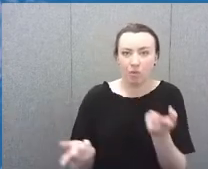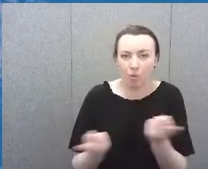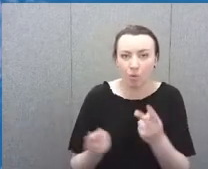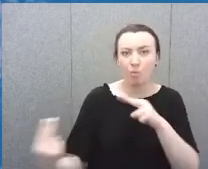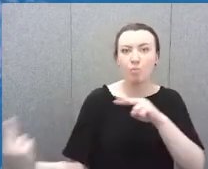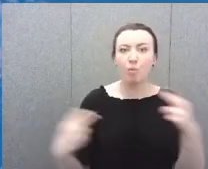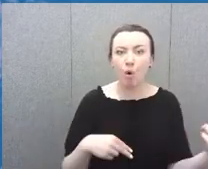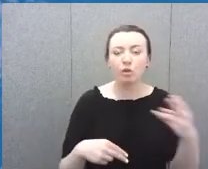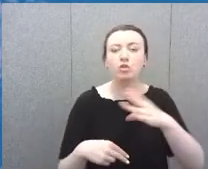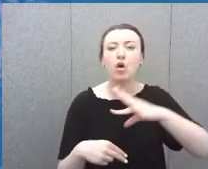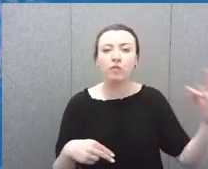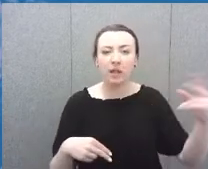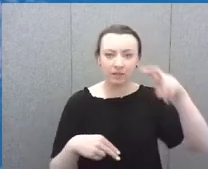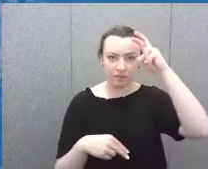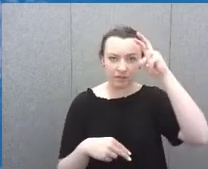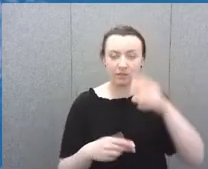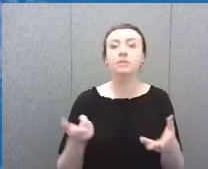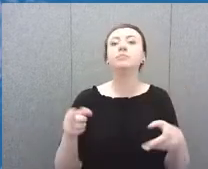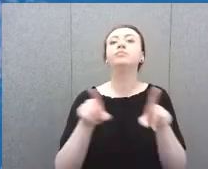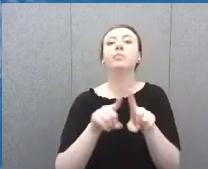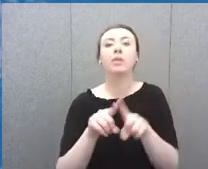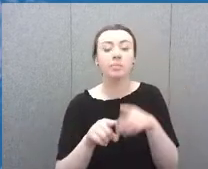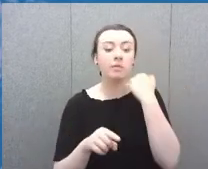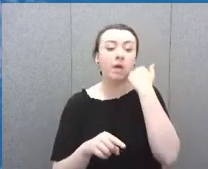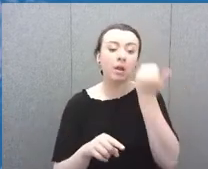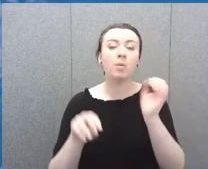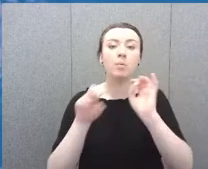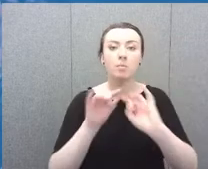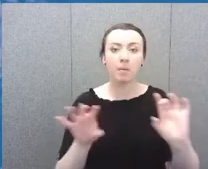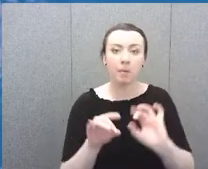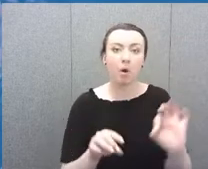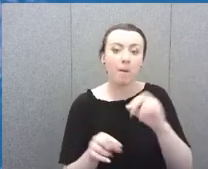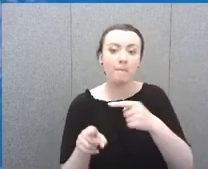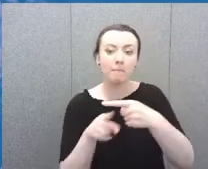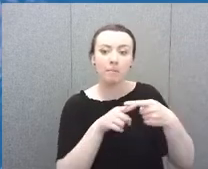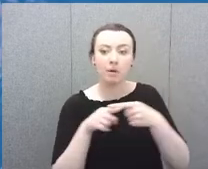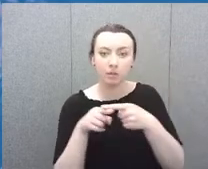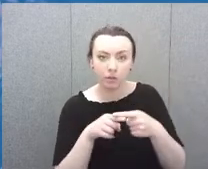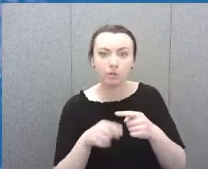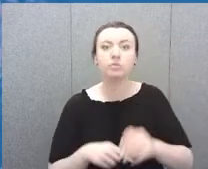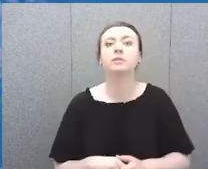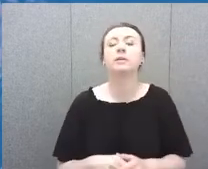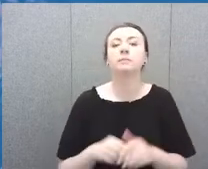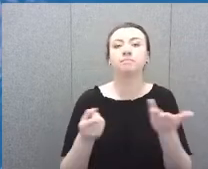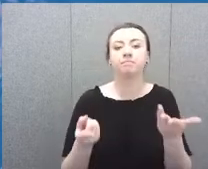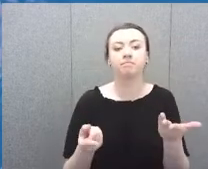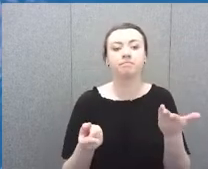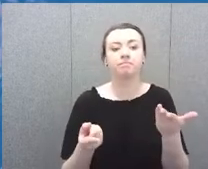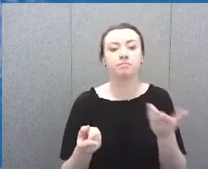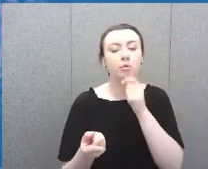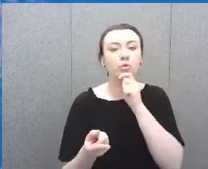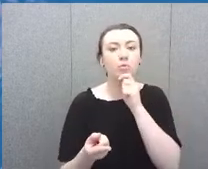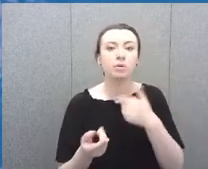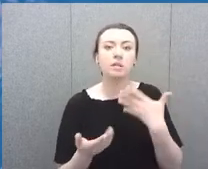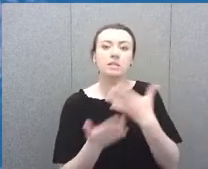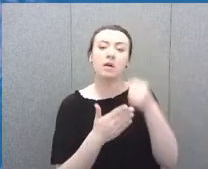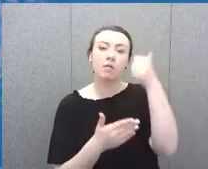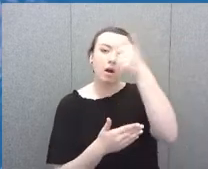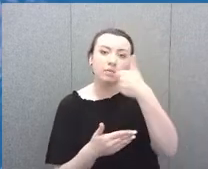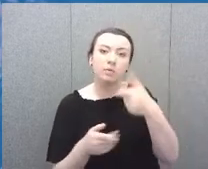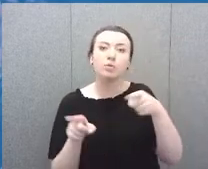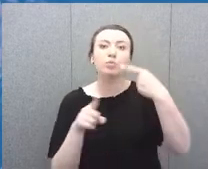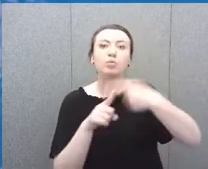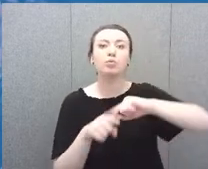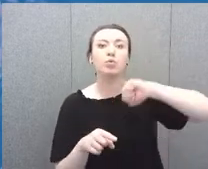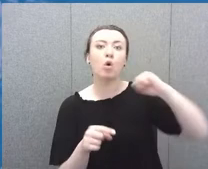и потом продолжу свою историю про Беларусь и расскажу про свою личную историю, а также истории моих коллег и